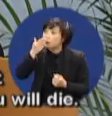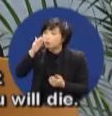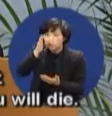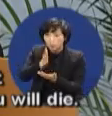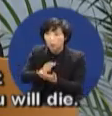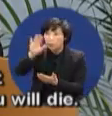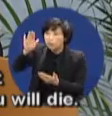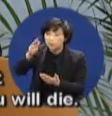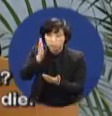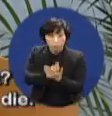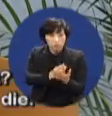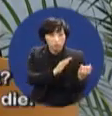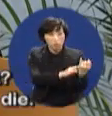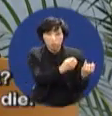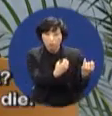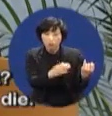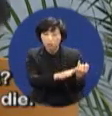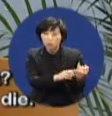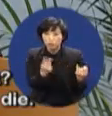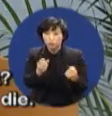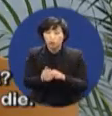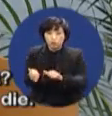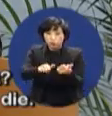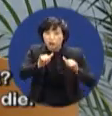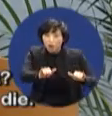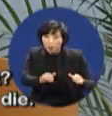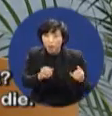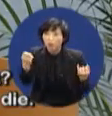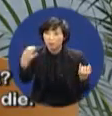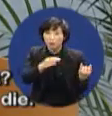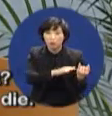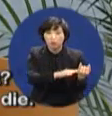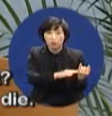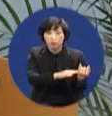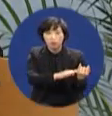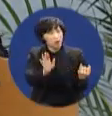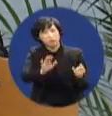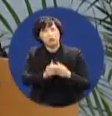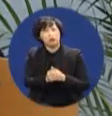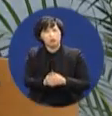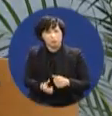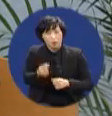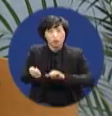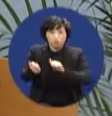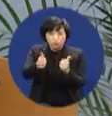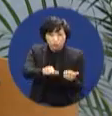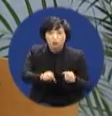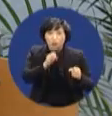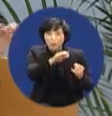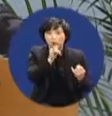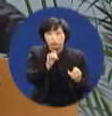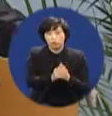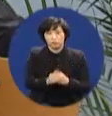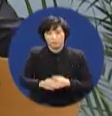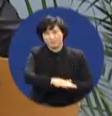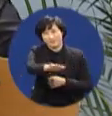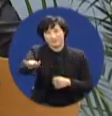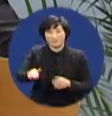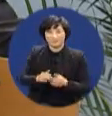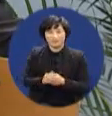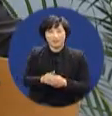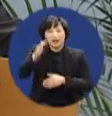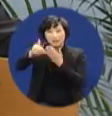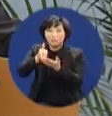너희가 죽을까 하노라. 언제 죽을까 하노라. 당장이 죽는다고 했지. 우리는 하나님 말씀을 에이 하나님이